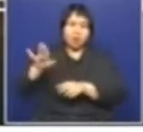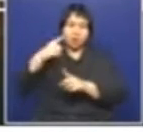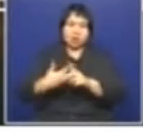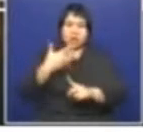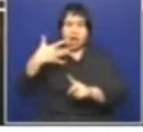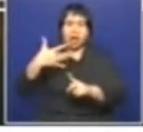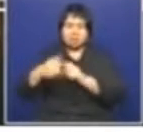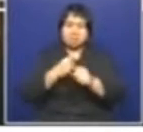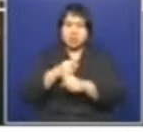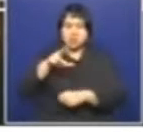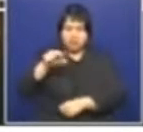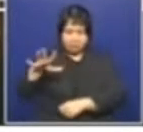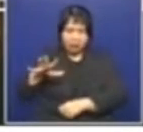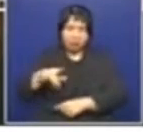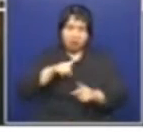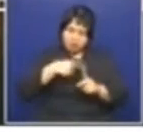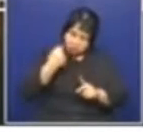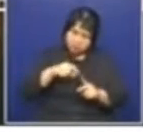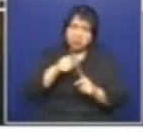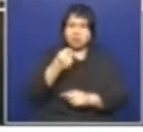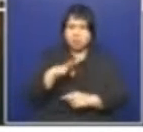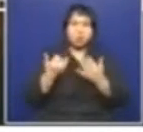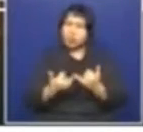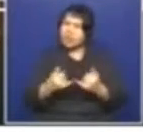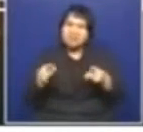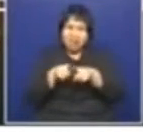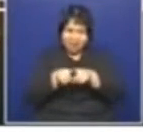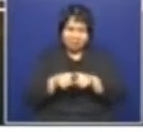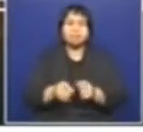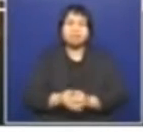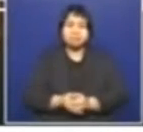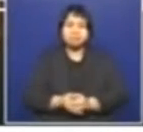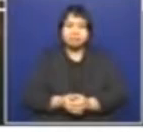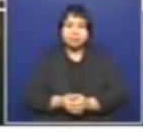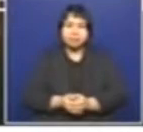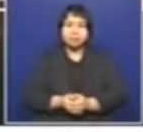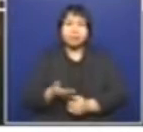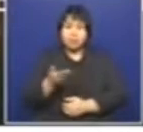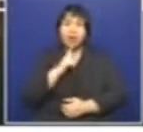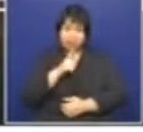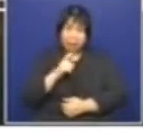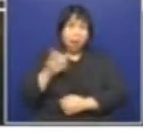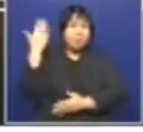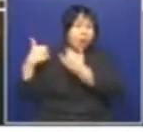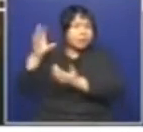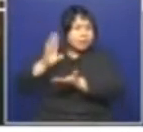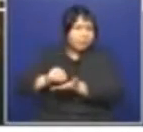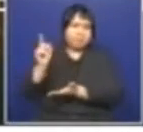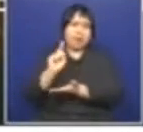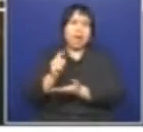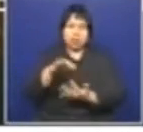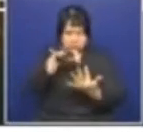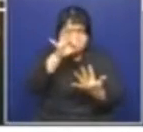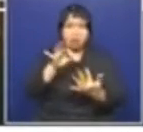าวันนี้กำลังมาอีกท่านจะสร้างประวัติศาสตร์อย่างไรท่านเลือกเอ